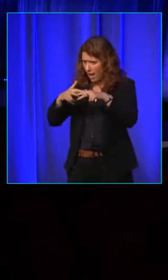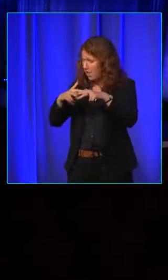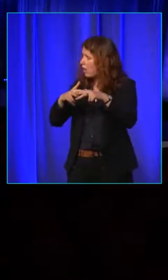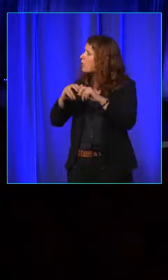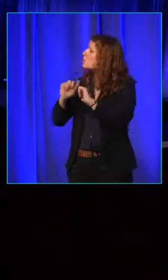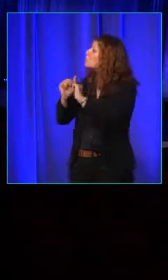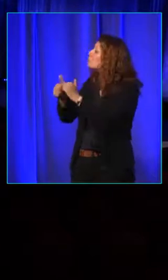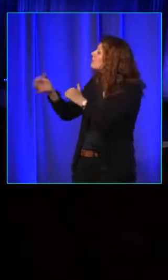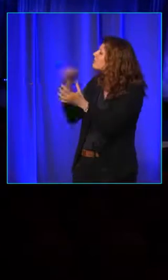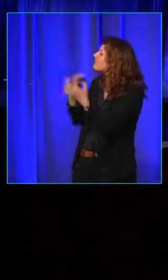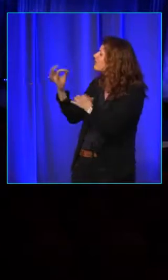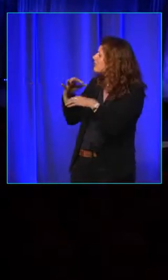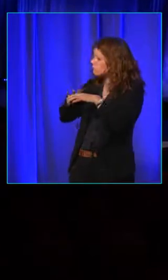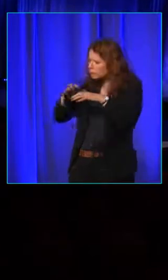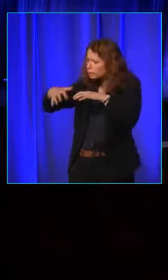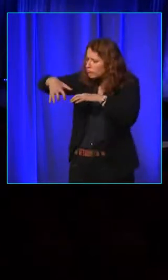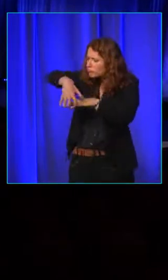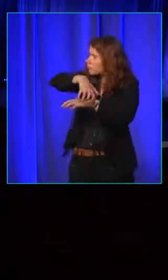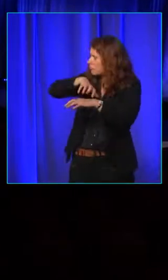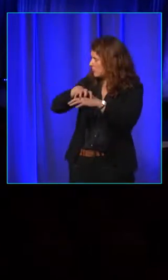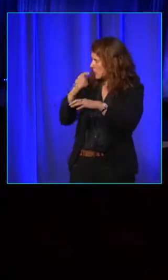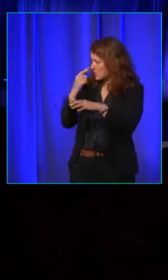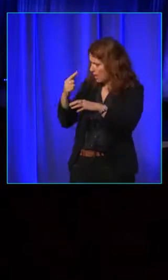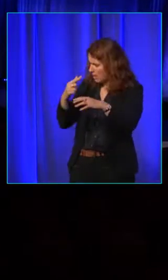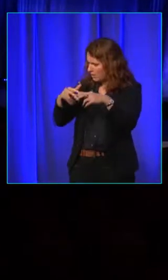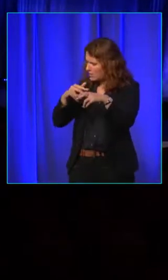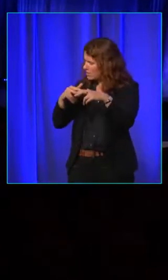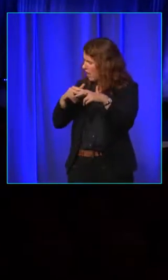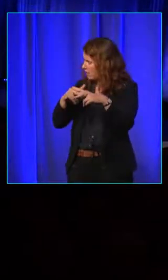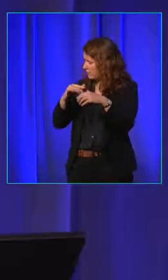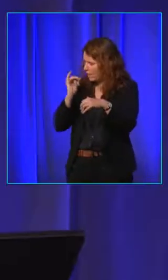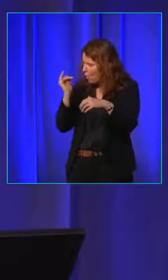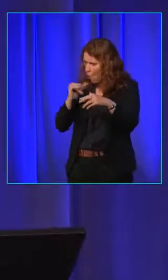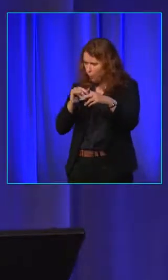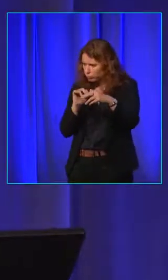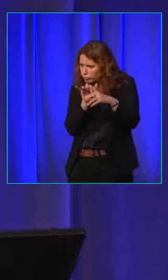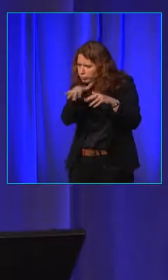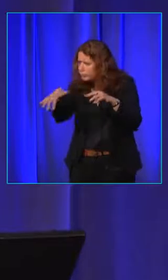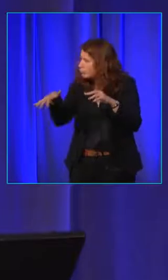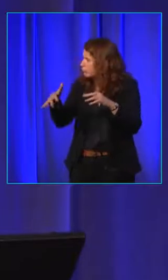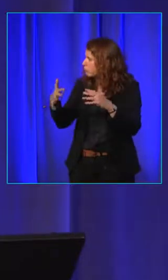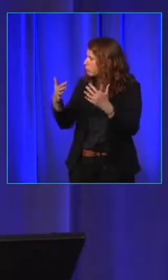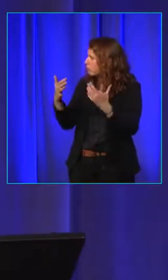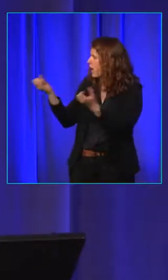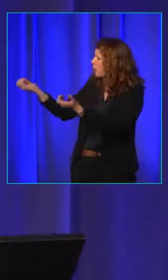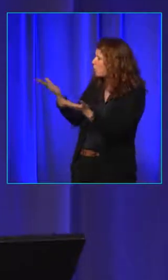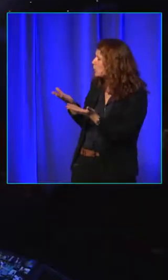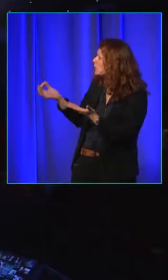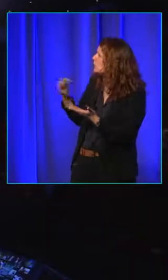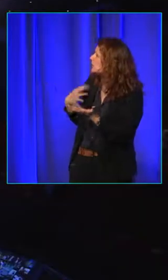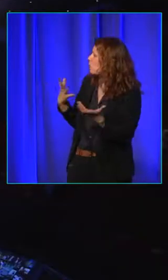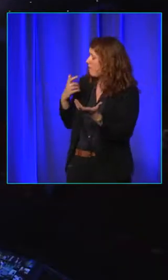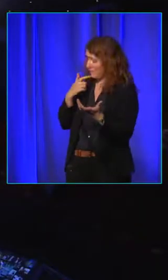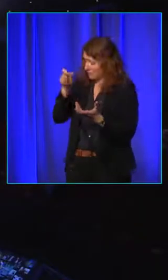vous avez mentionnées, met du temps à se transférer. Ce que vous avez proposé, c'est une préparation